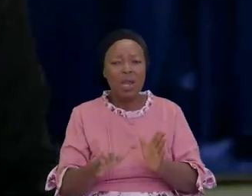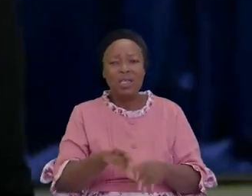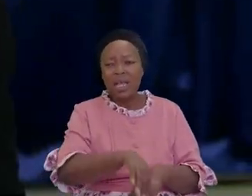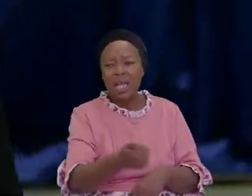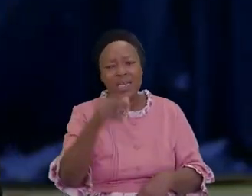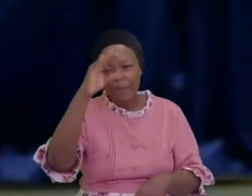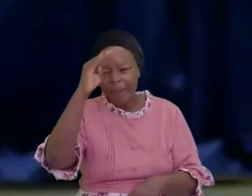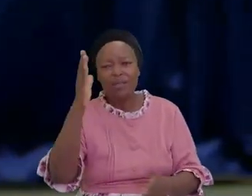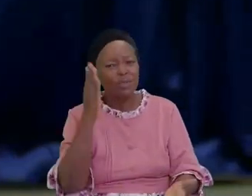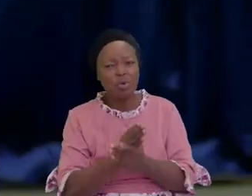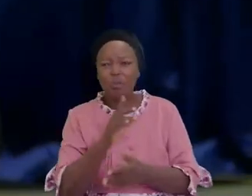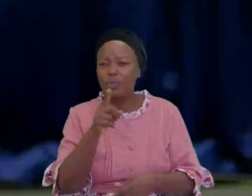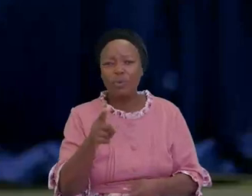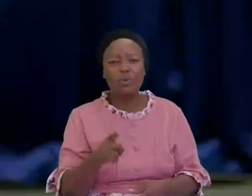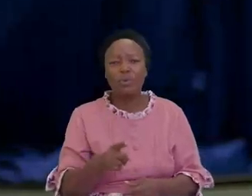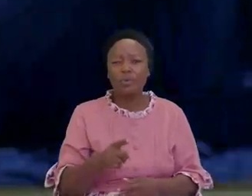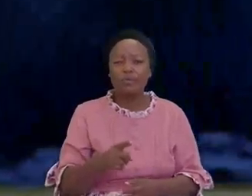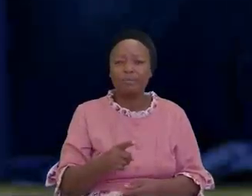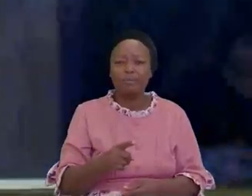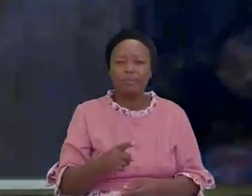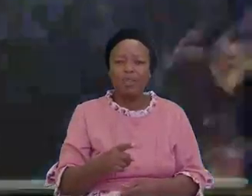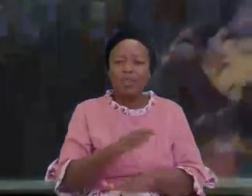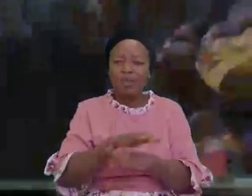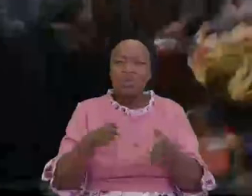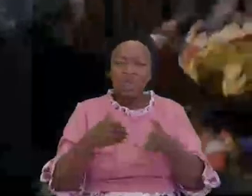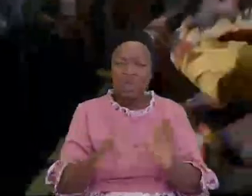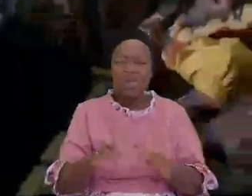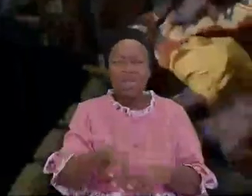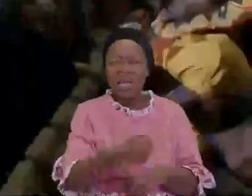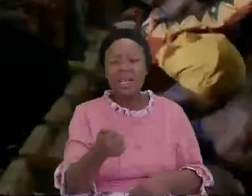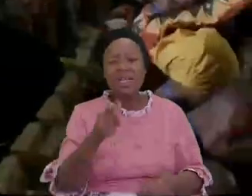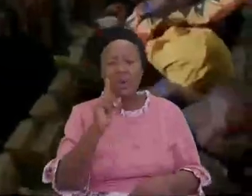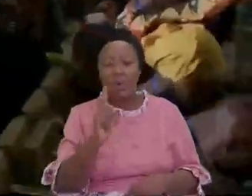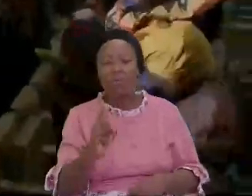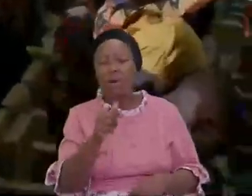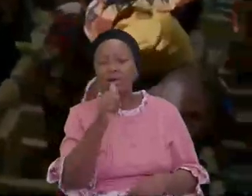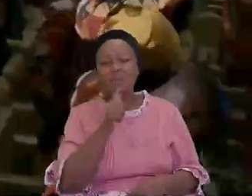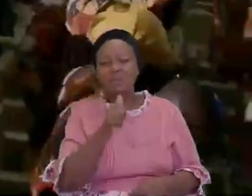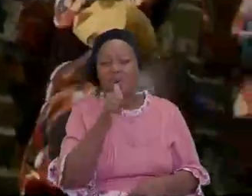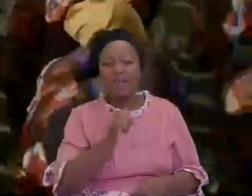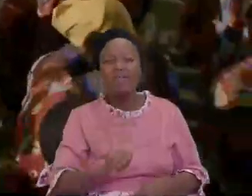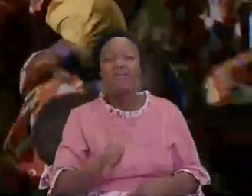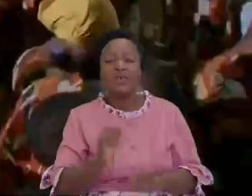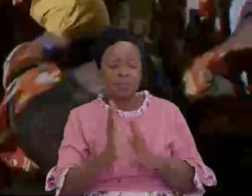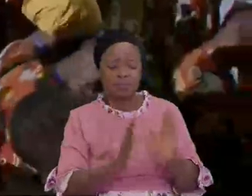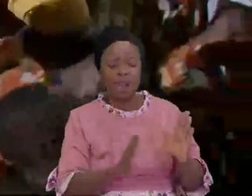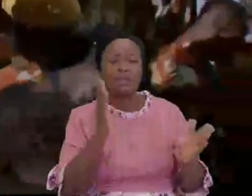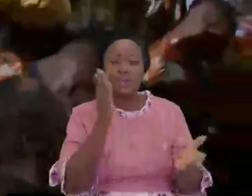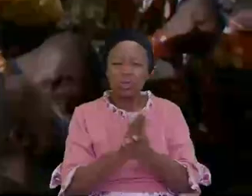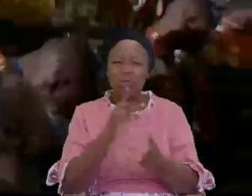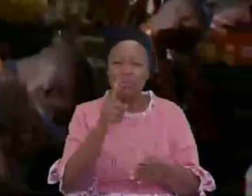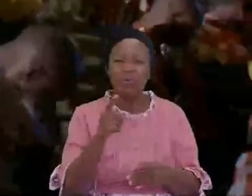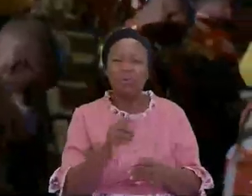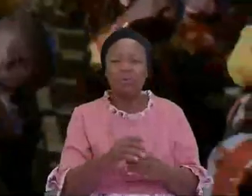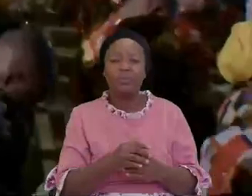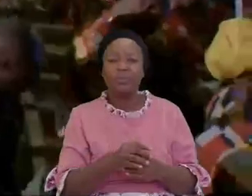pas un homme t'arrêter. Ne laisse personne en... Ne laisse le programme privé de